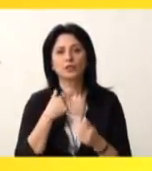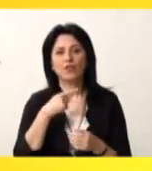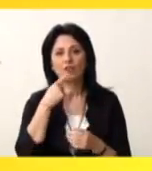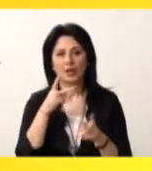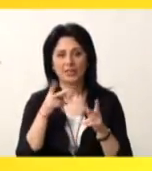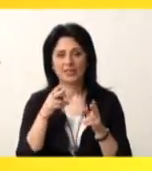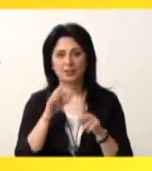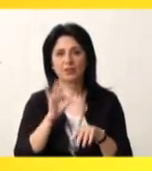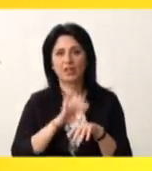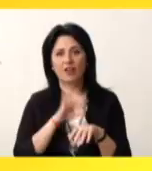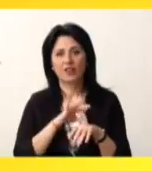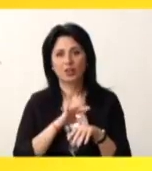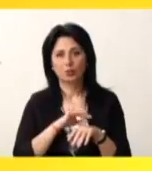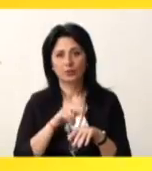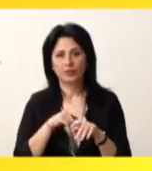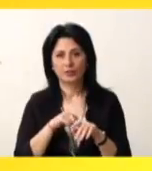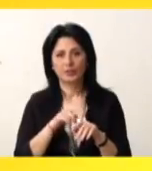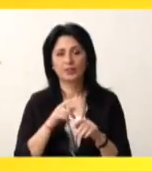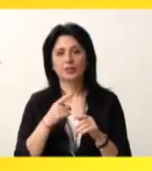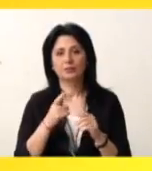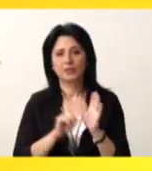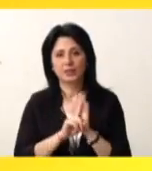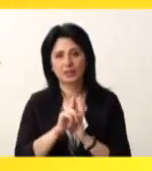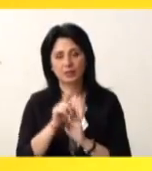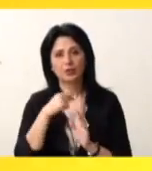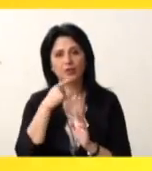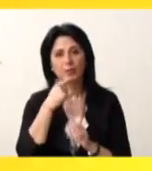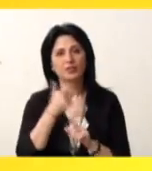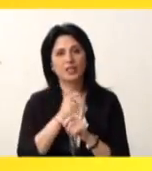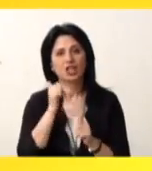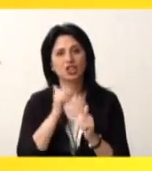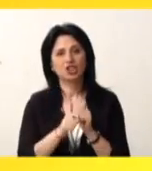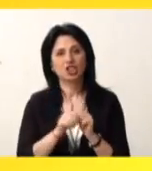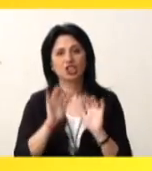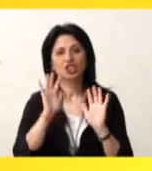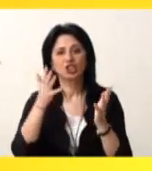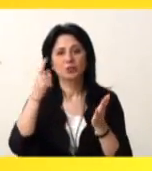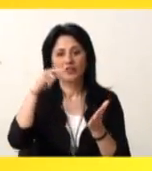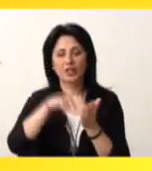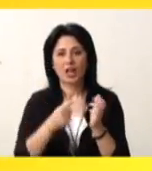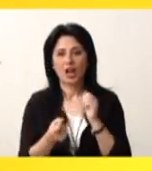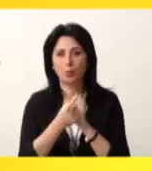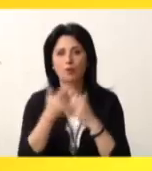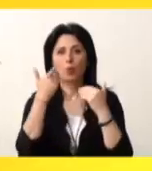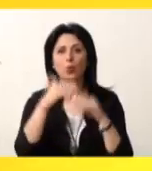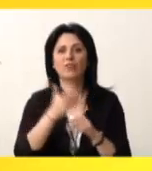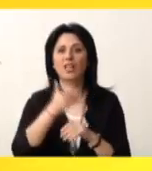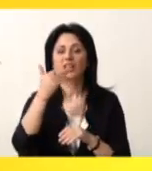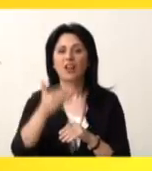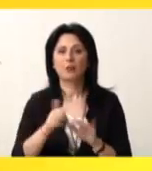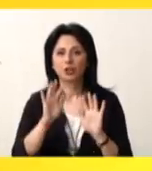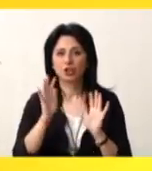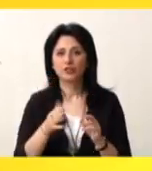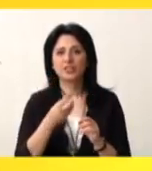ვამბობთ, რომ სიმსივნური დაავადება შენ პარალად იწყება, თუ ჩვენ ვამბობთ, რომ ძალიან ხშირად ან შემთხვევით აღმოვაჩენთ, ან უკვე დაგვიანებულ